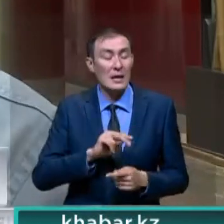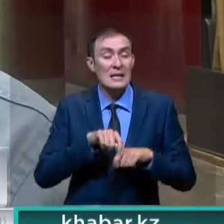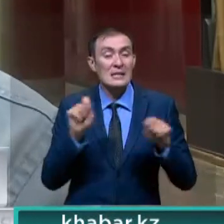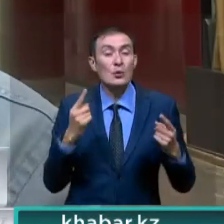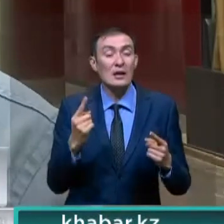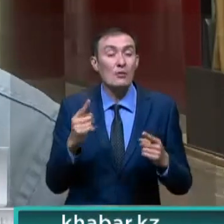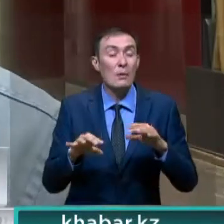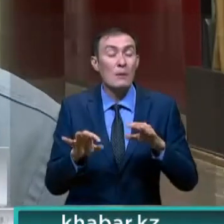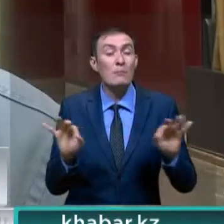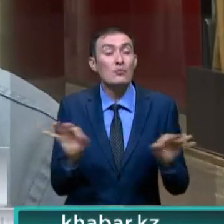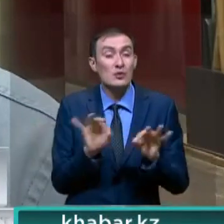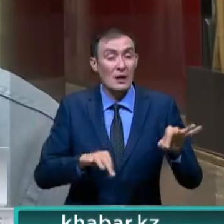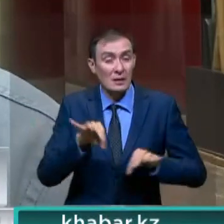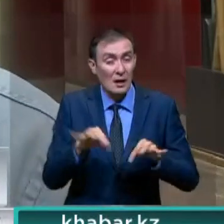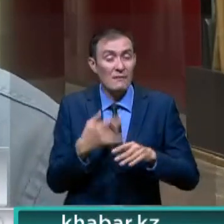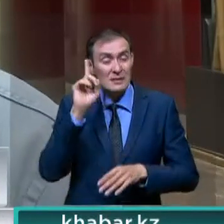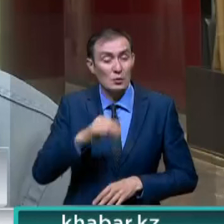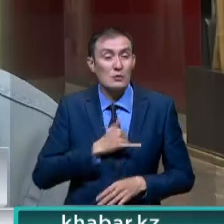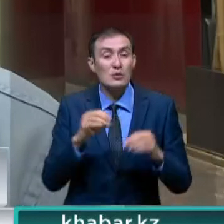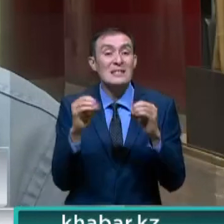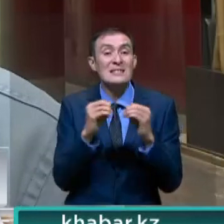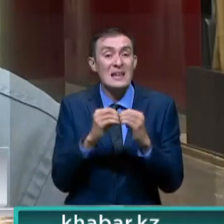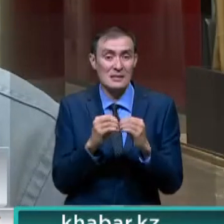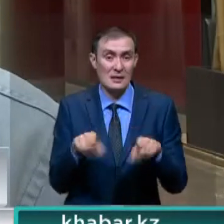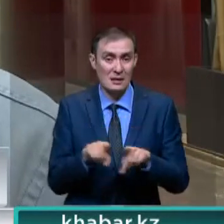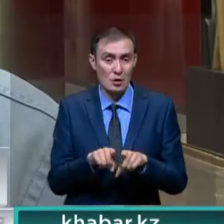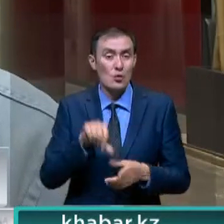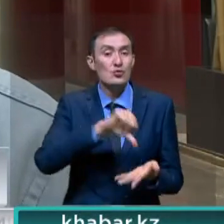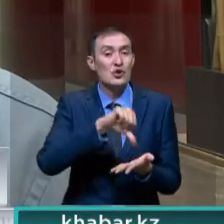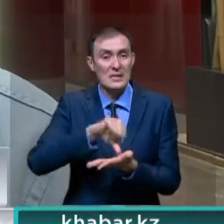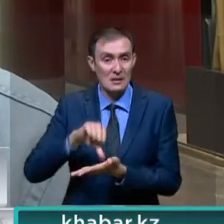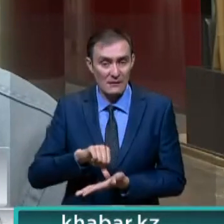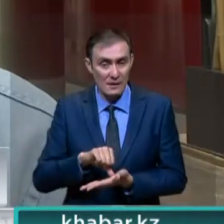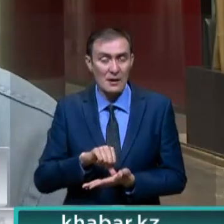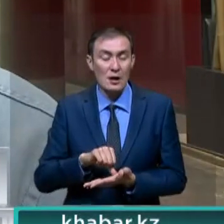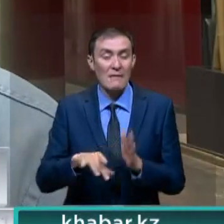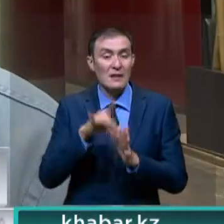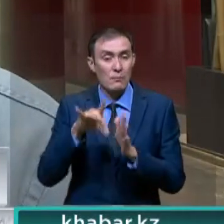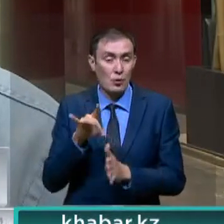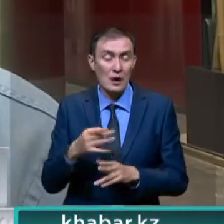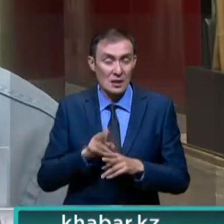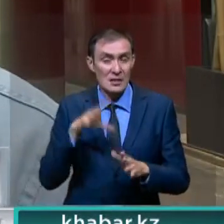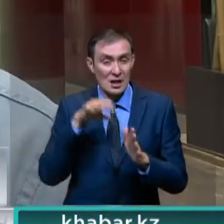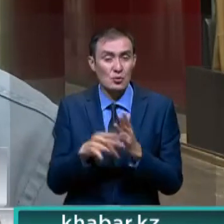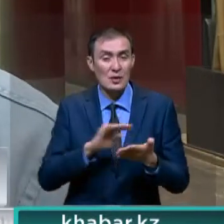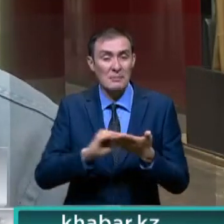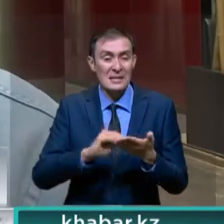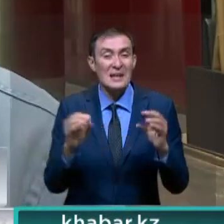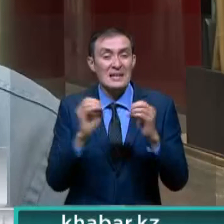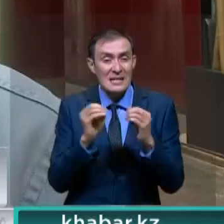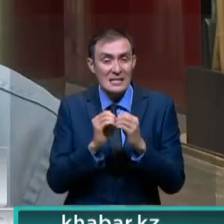только одного трека. А вы знаете, что у нас будет 10 участников в нацотборе, то есть это нужно создать 10